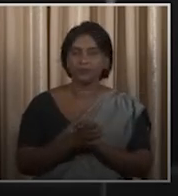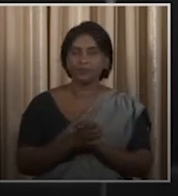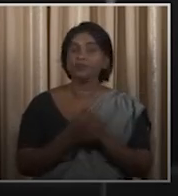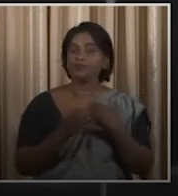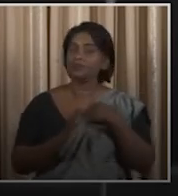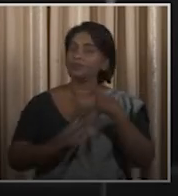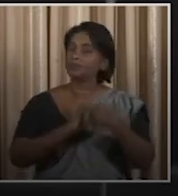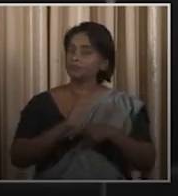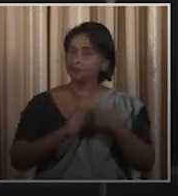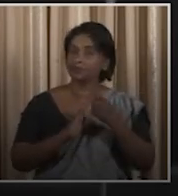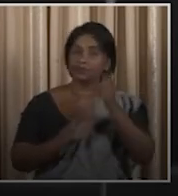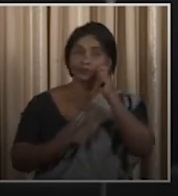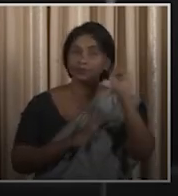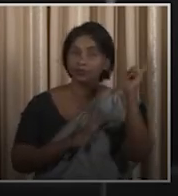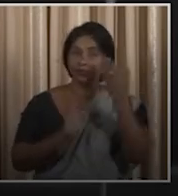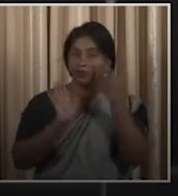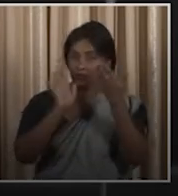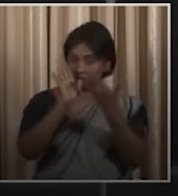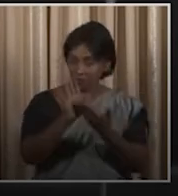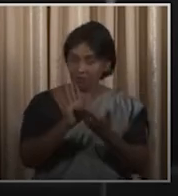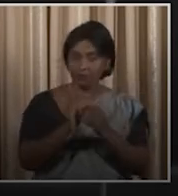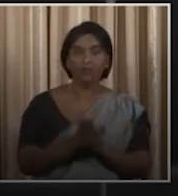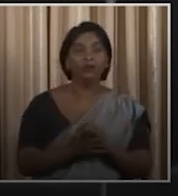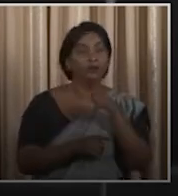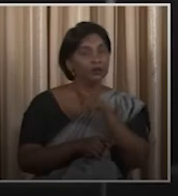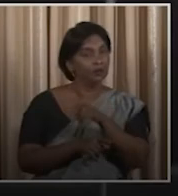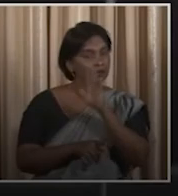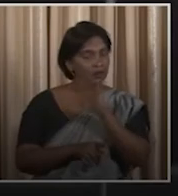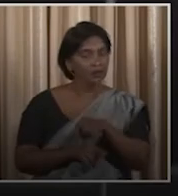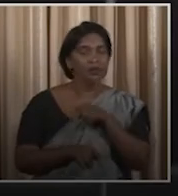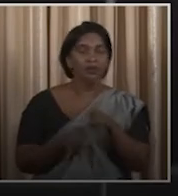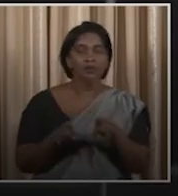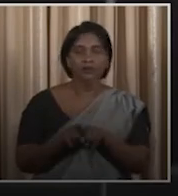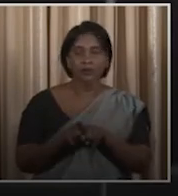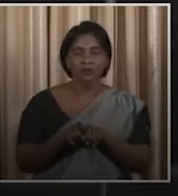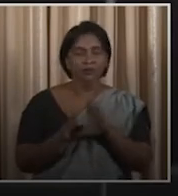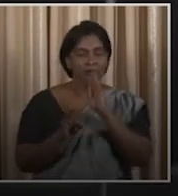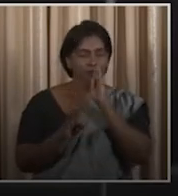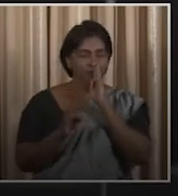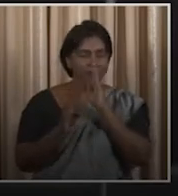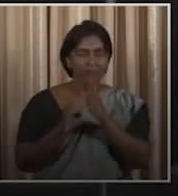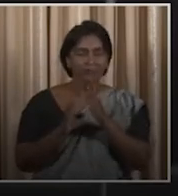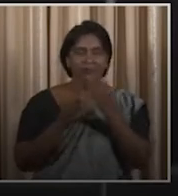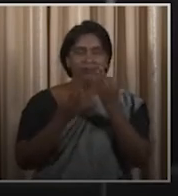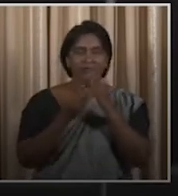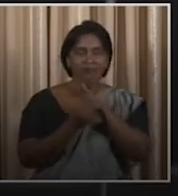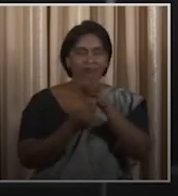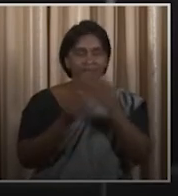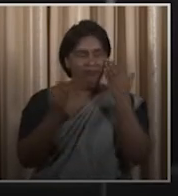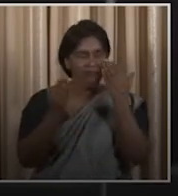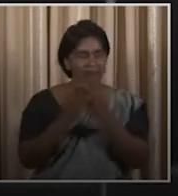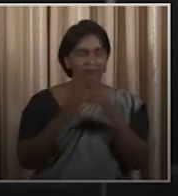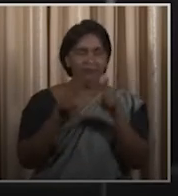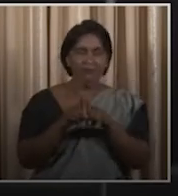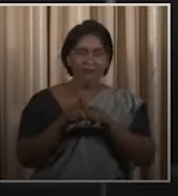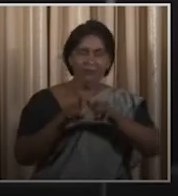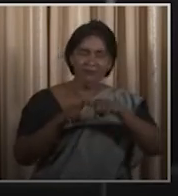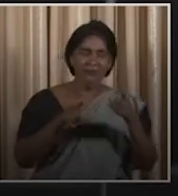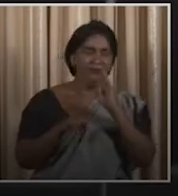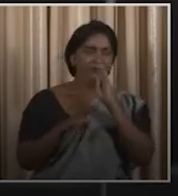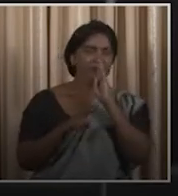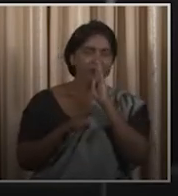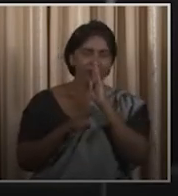අපේ රටේ ජනතාවට හඳුන්වලා දීලා ඒ තුලින් එක පැත්තකින් සෞන්දර්යය අනිත් පැත්තෙන්